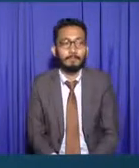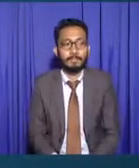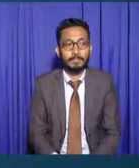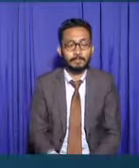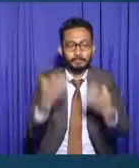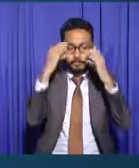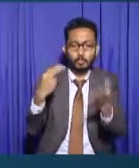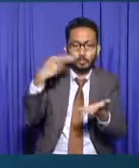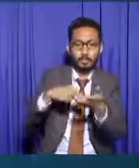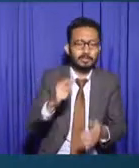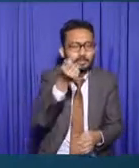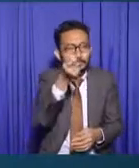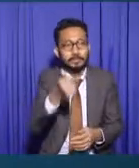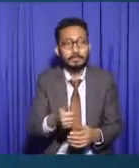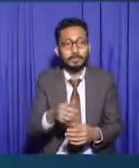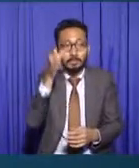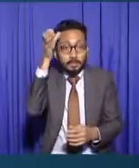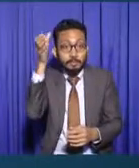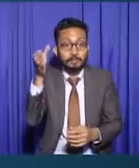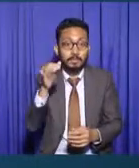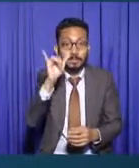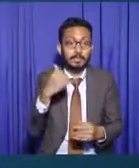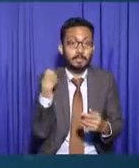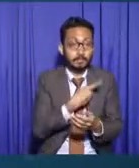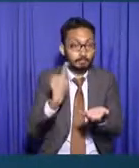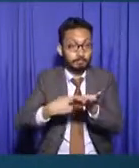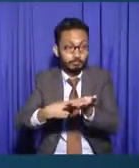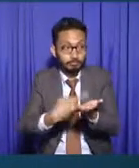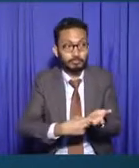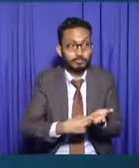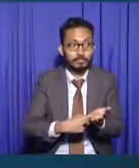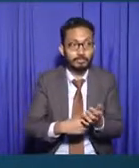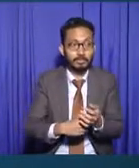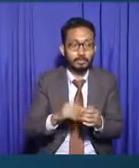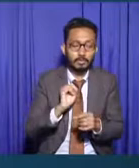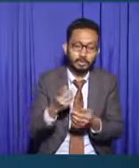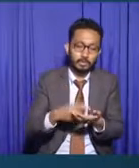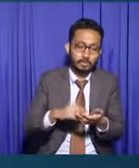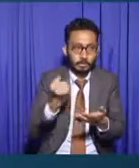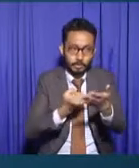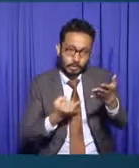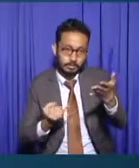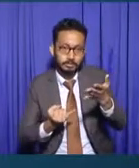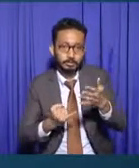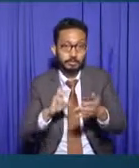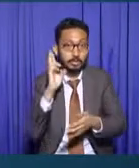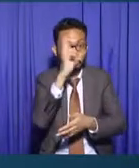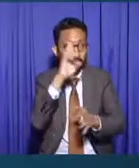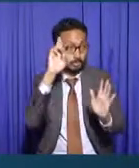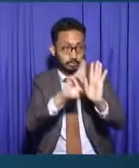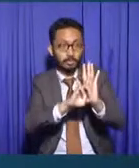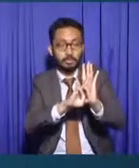konsep yang telah kita bincangkan sewaktu melukis Raja skema sebentar